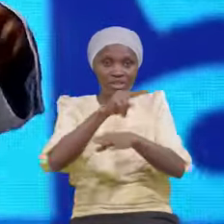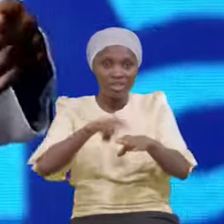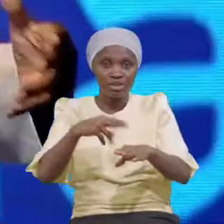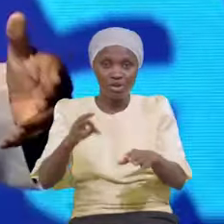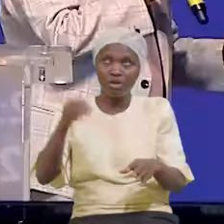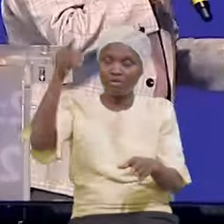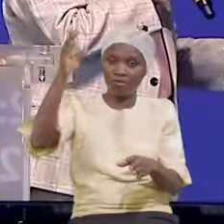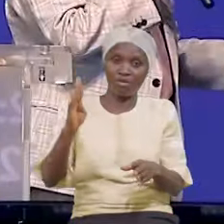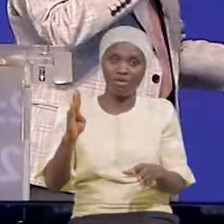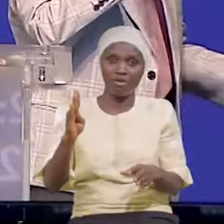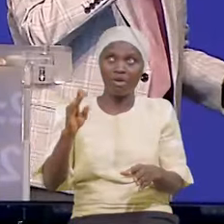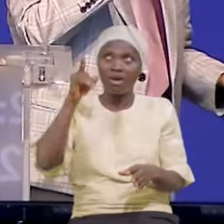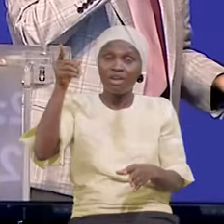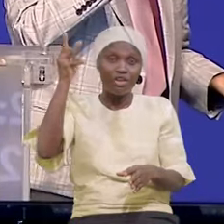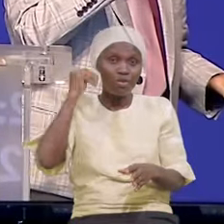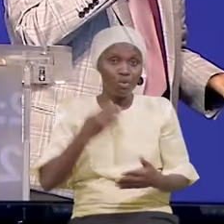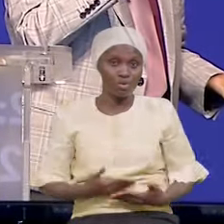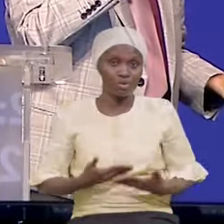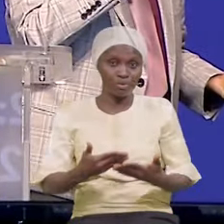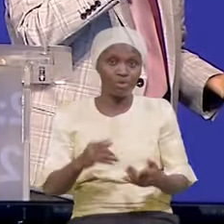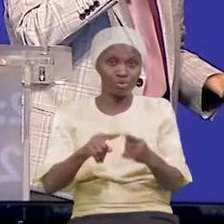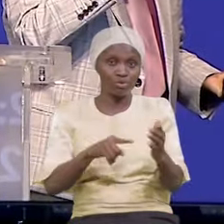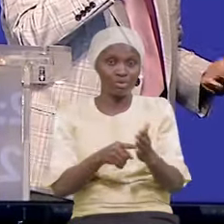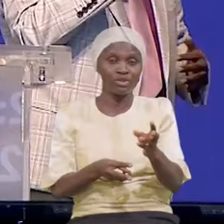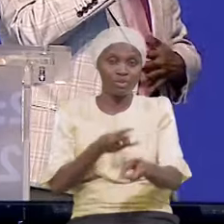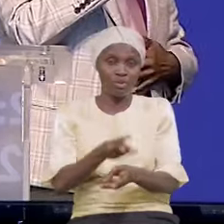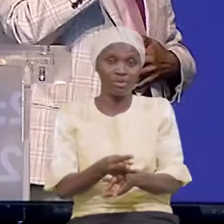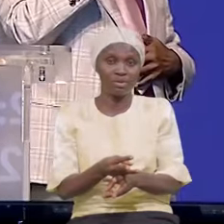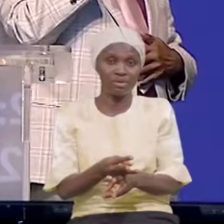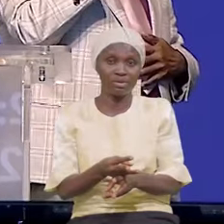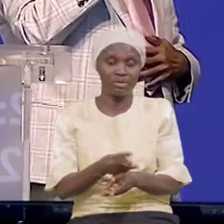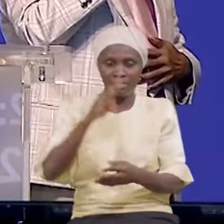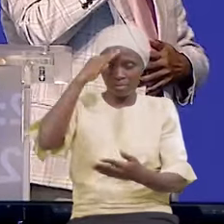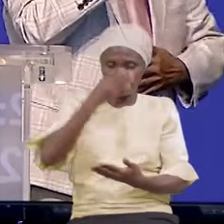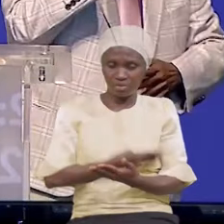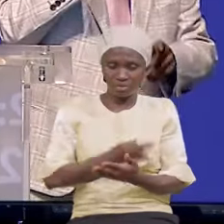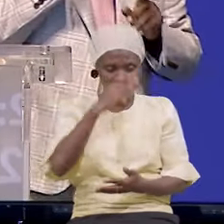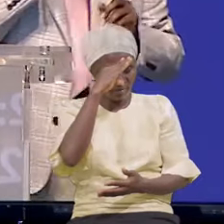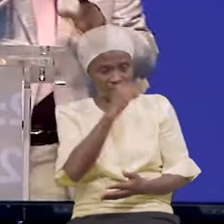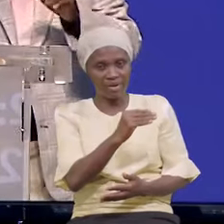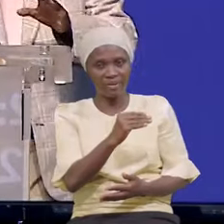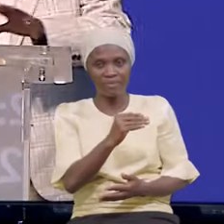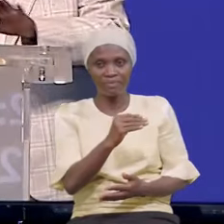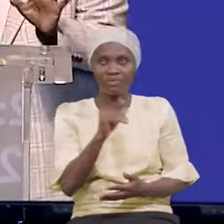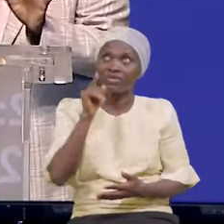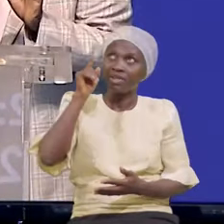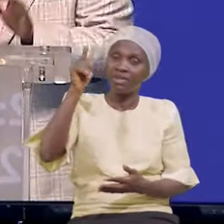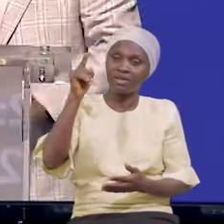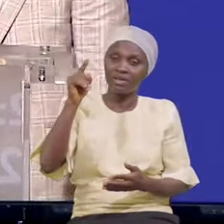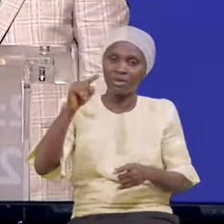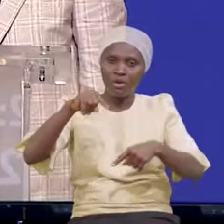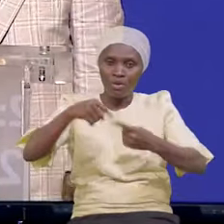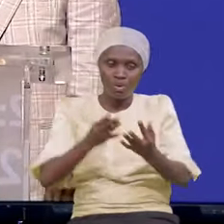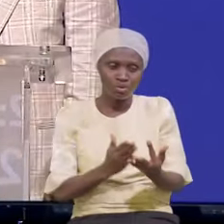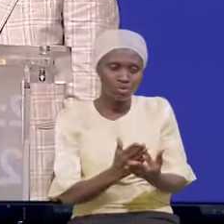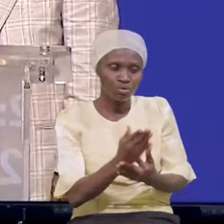he was born to this world, ayana ee lokamulo janinchadu, son of man, manushya kumaruniga, he went through the